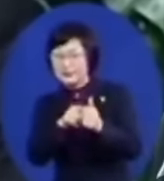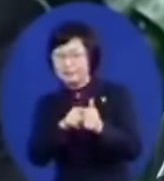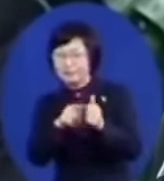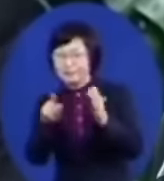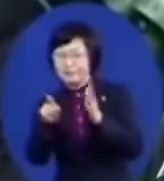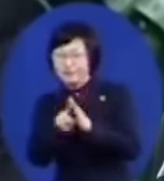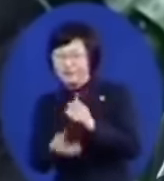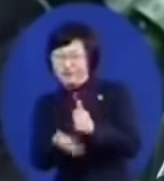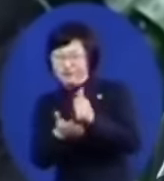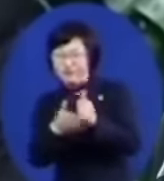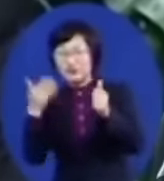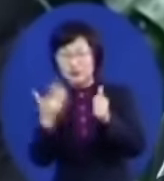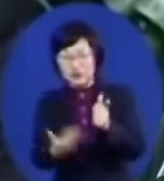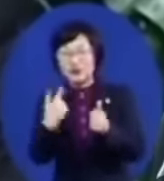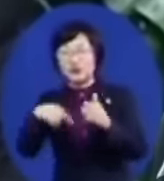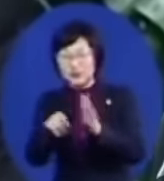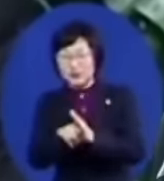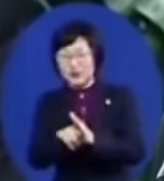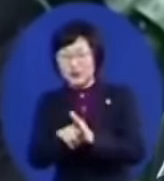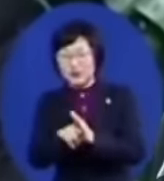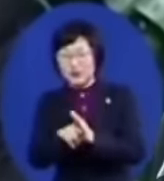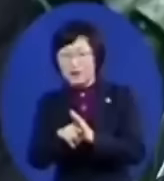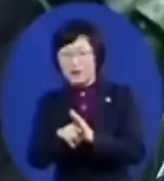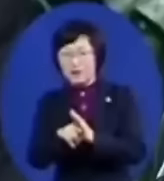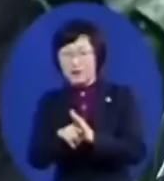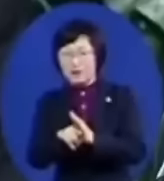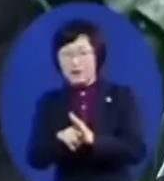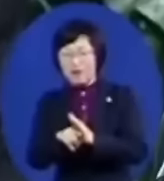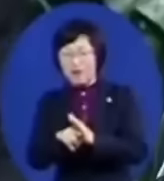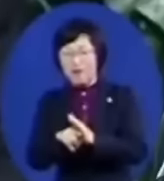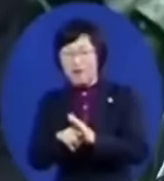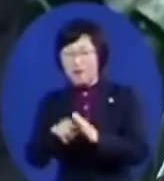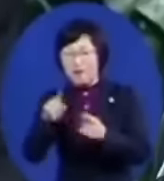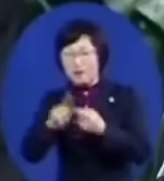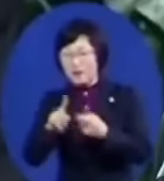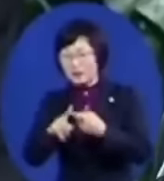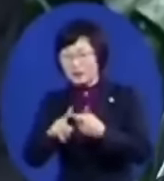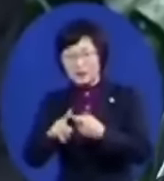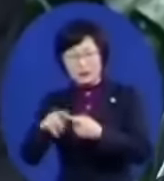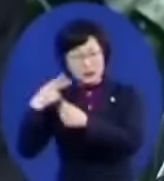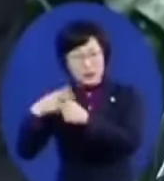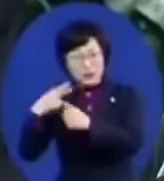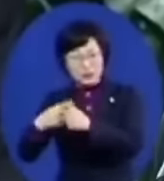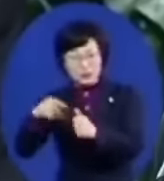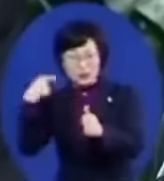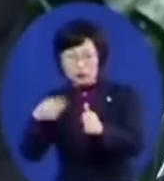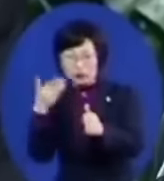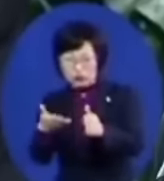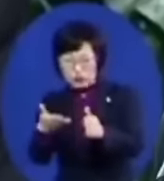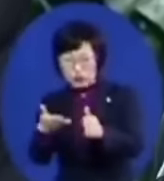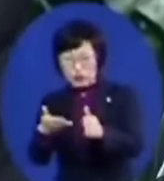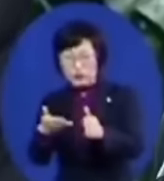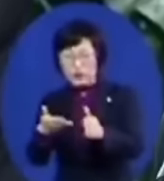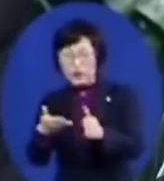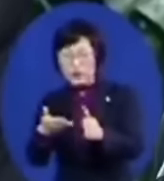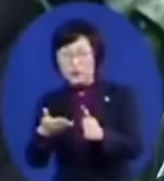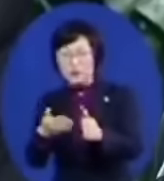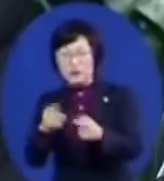위해서 청년은 자기의 뜻을 알아줄 것을 짐작하고 다